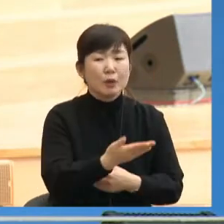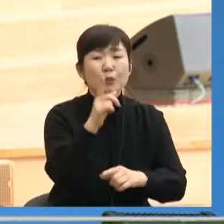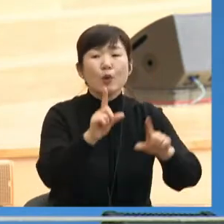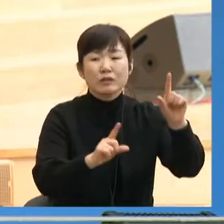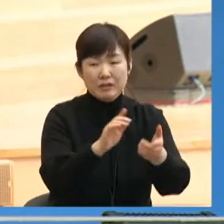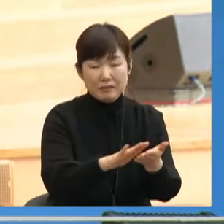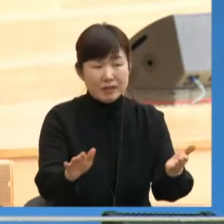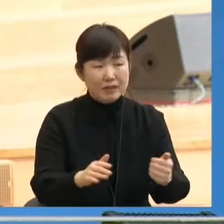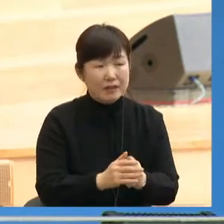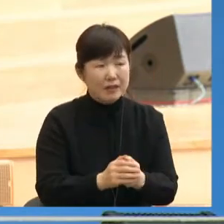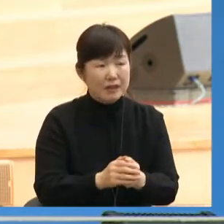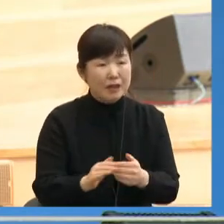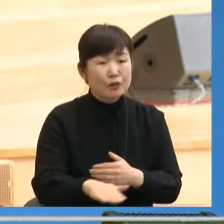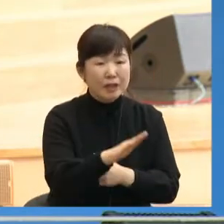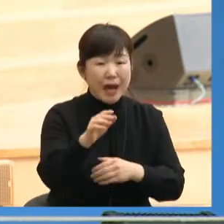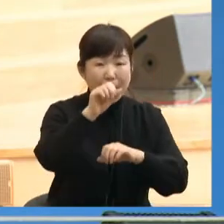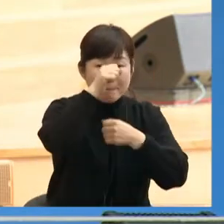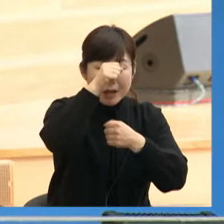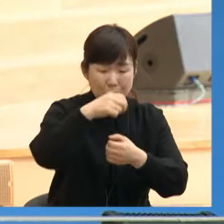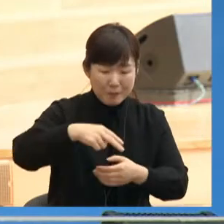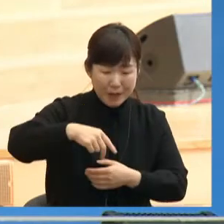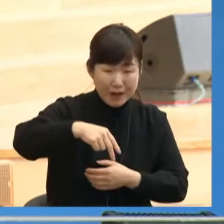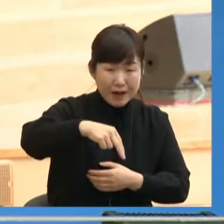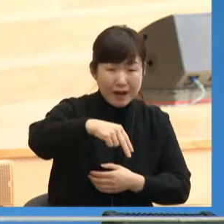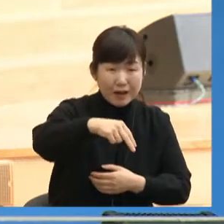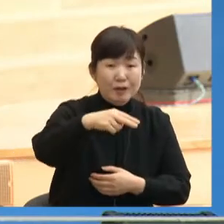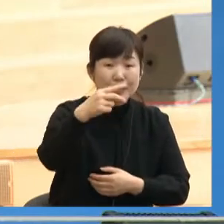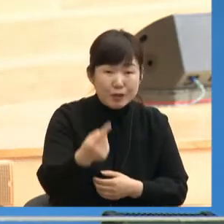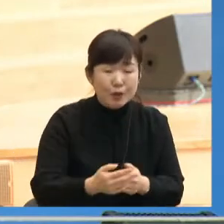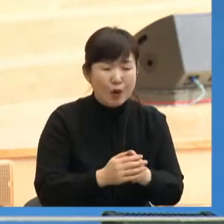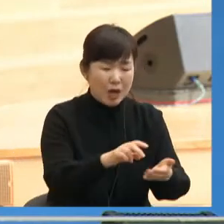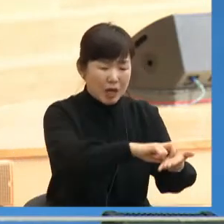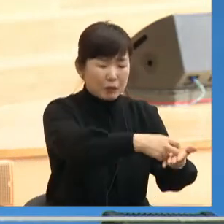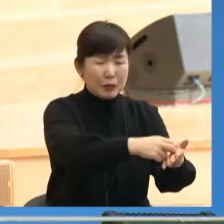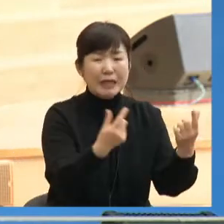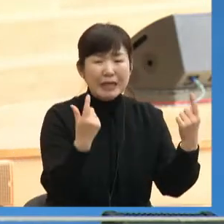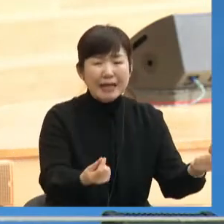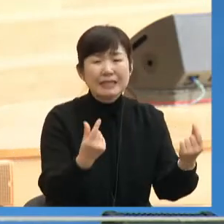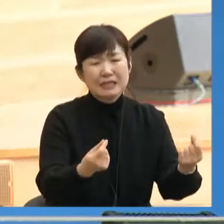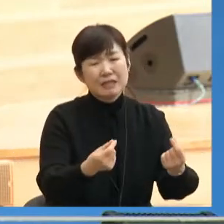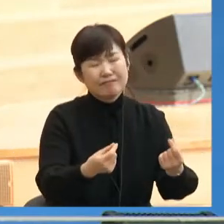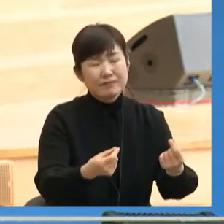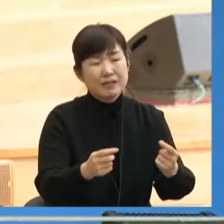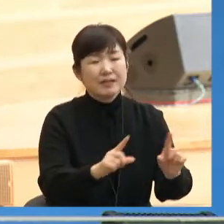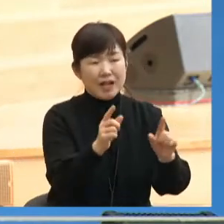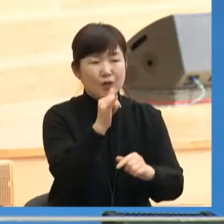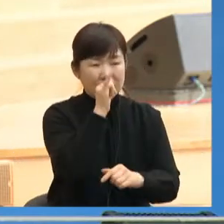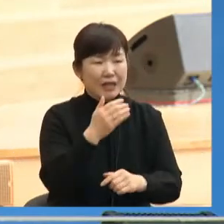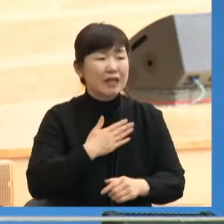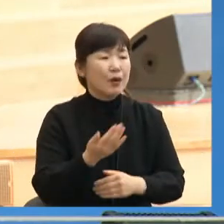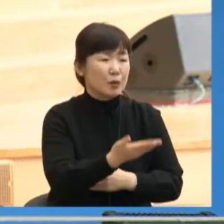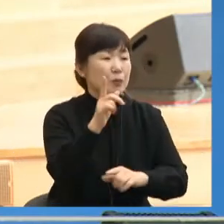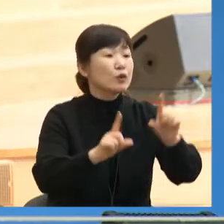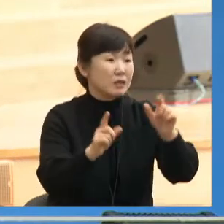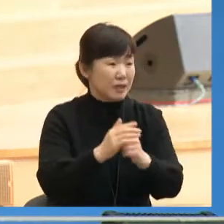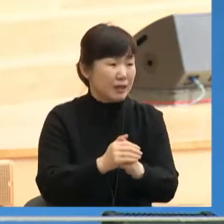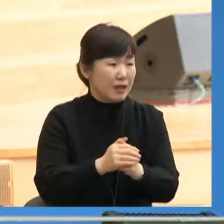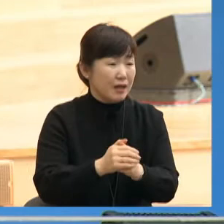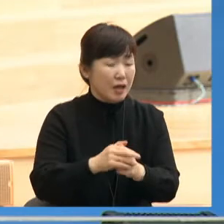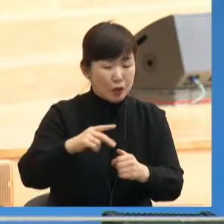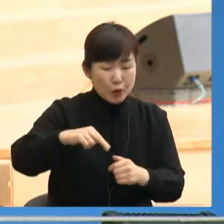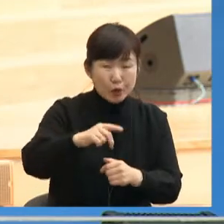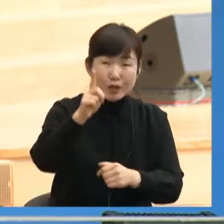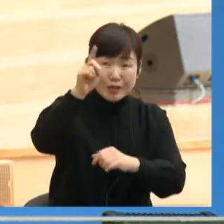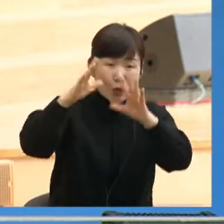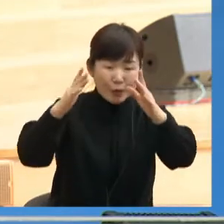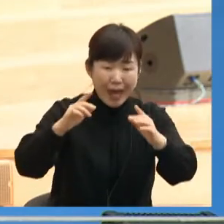여러분 바로 두 발을 걸으면서도 무비보셋처럼 살고 있는 우리란 말입니다. 우리의 두 다리로 천국의 문을